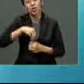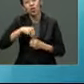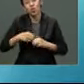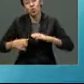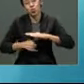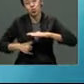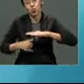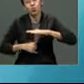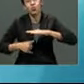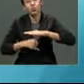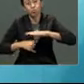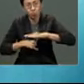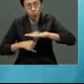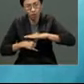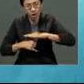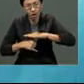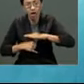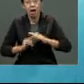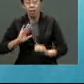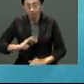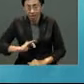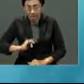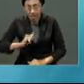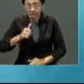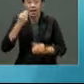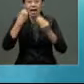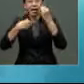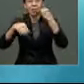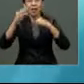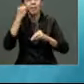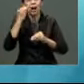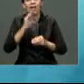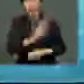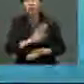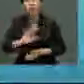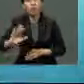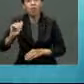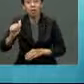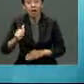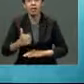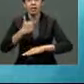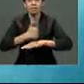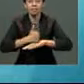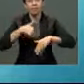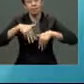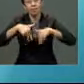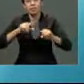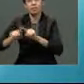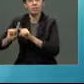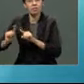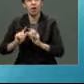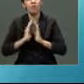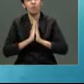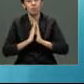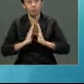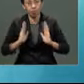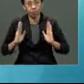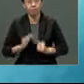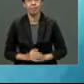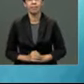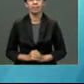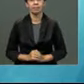ตัวแล้วก็พอดีขึ้นก็กลับมาบ้านนะครับขอบพระคุณทั้งผู้บริหารแล้วก็ประชาชนที่อยู่ในเขตจังหวัดทั้งหมดนี้นะ